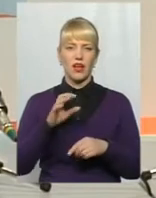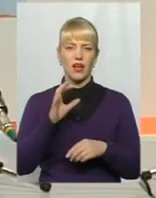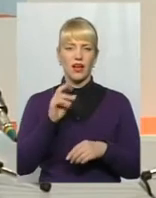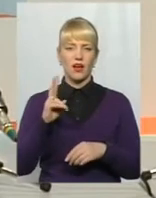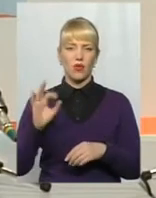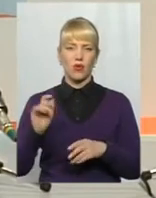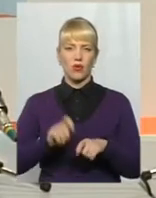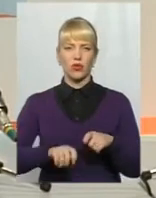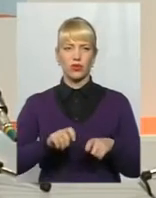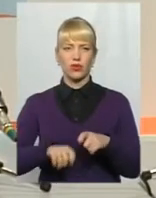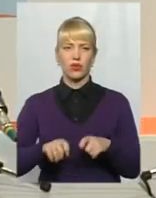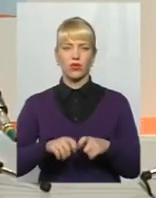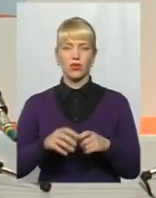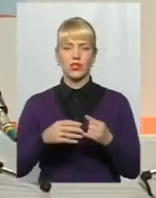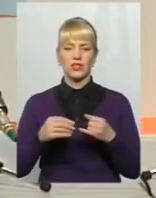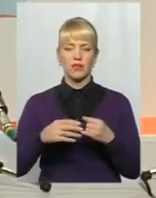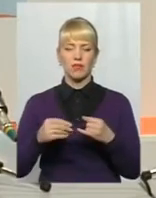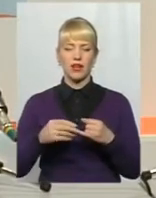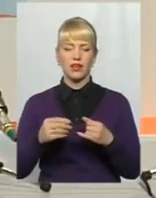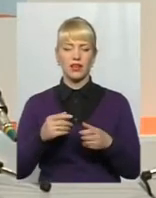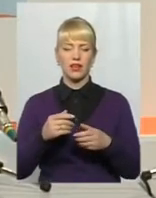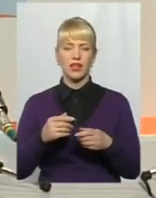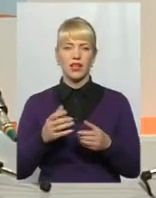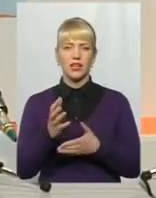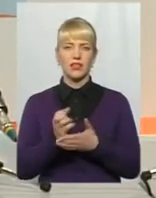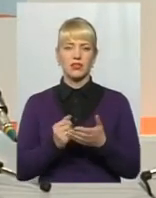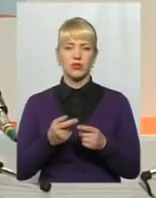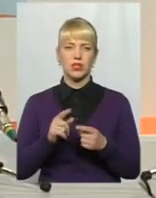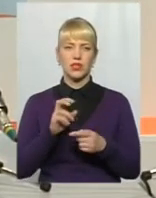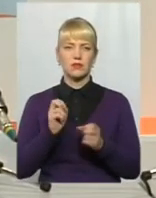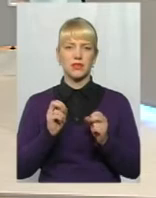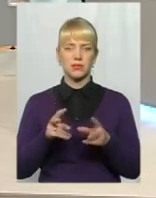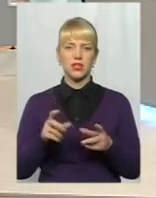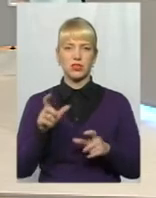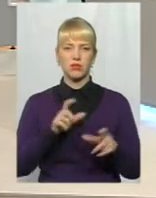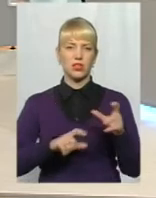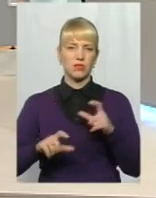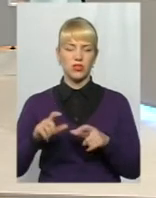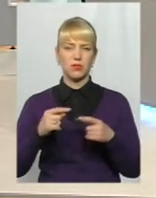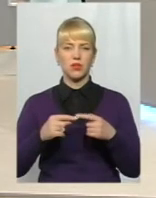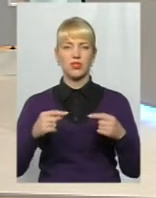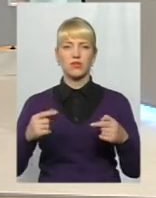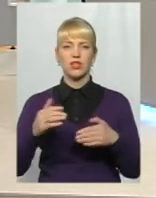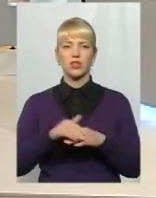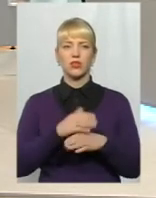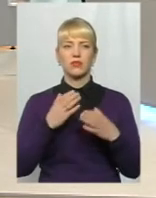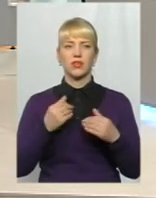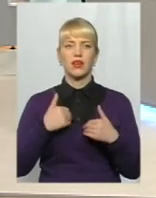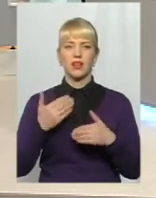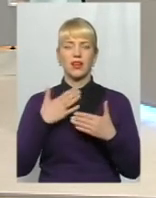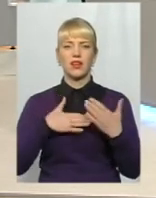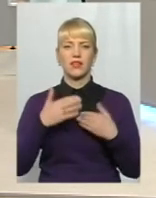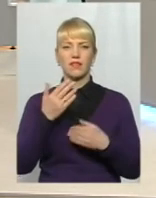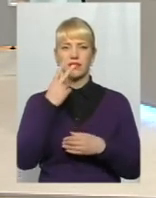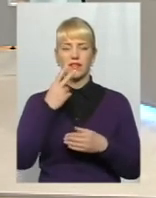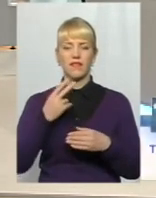земельних ресурсів за поводженням з відходами та небезпечними хімічними речовинами. Доброго дня. Доброго дня. Я рада вас сьогодні вітати у цій студії.